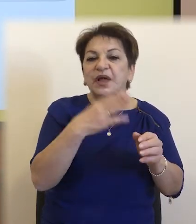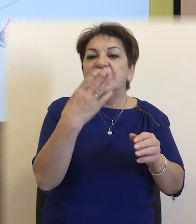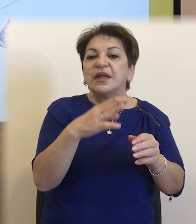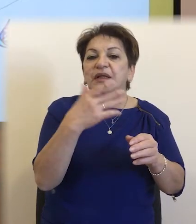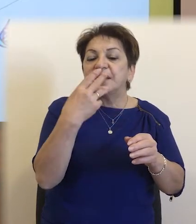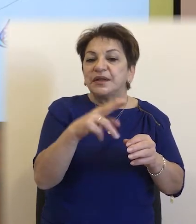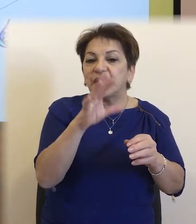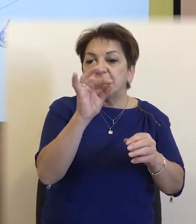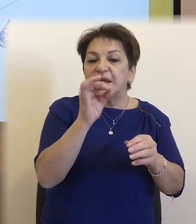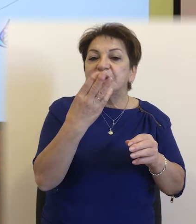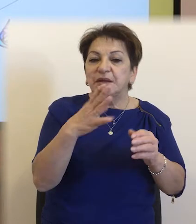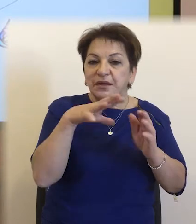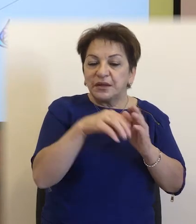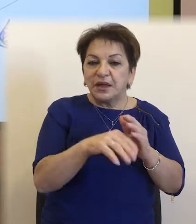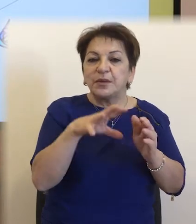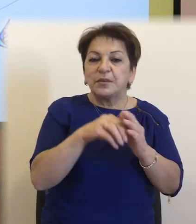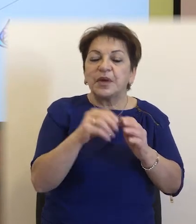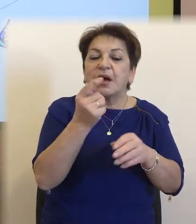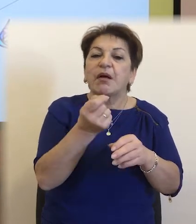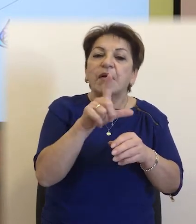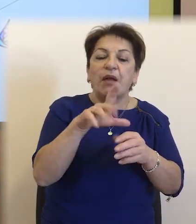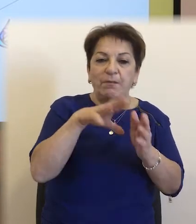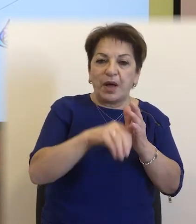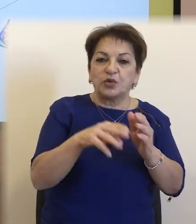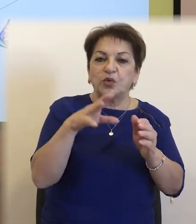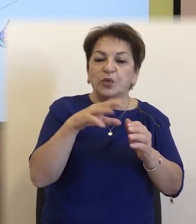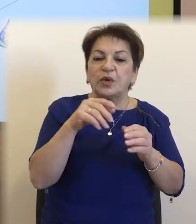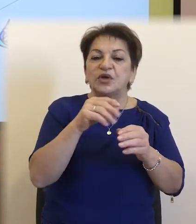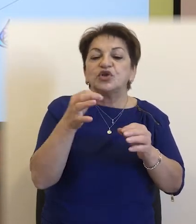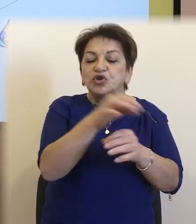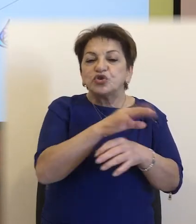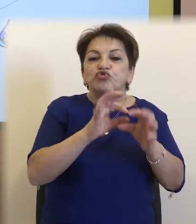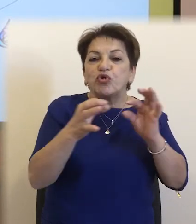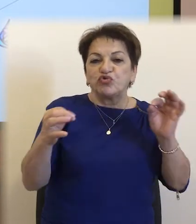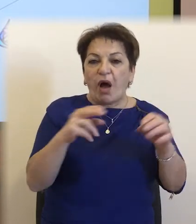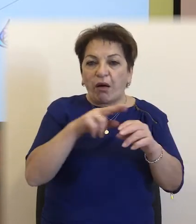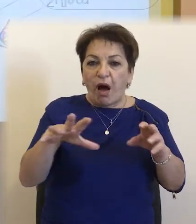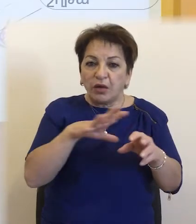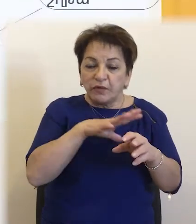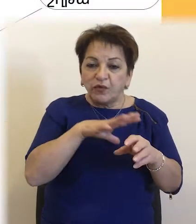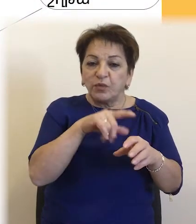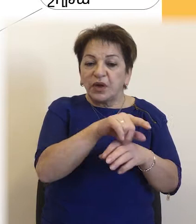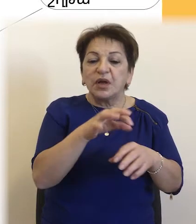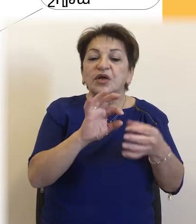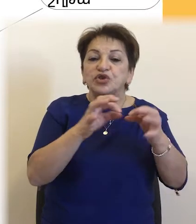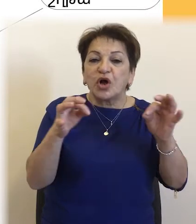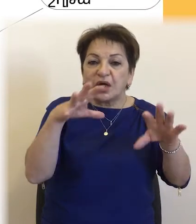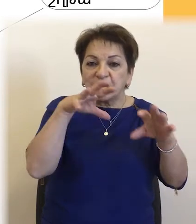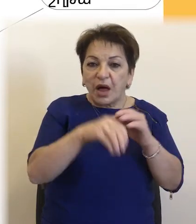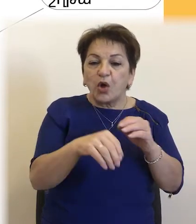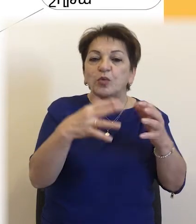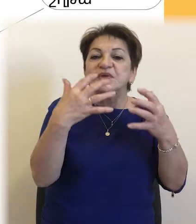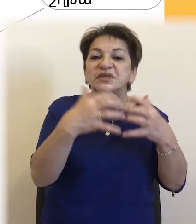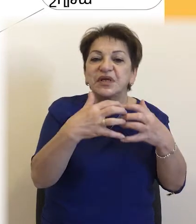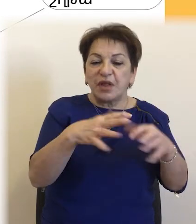դնթեի կրկնապատկման դեպքում դնթեի երկ պարույշխթան կանդվում է և յուրականչուր շխթայի